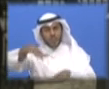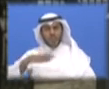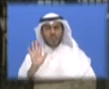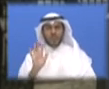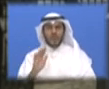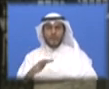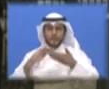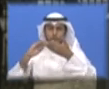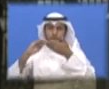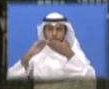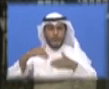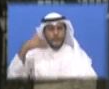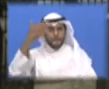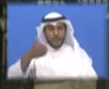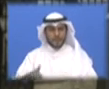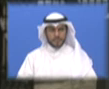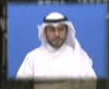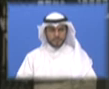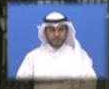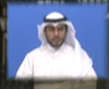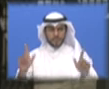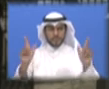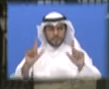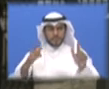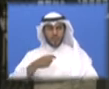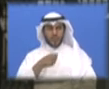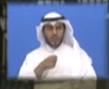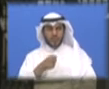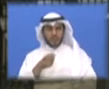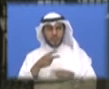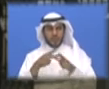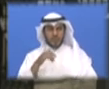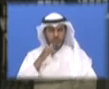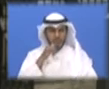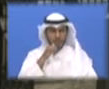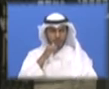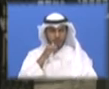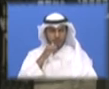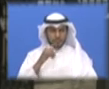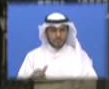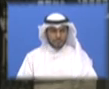لمواطنيها خارج البلاد. جمال شاهين، تلفزيون دولة الكويت، لندن.